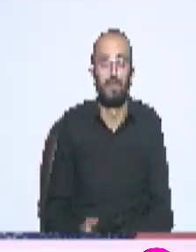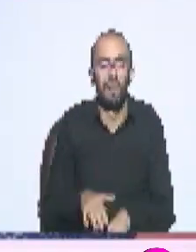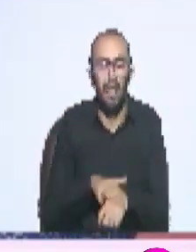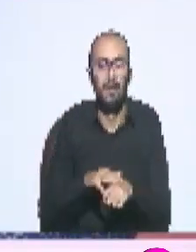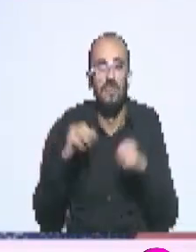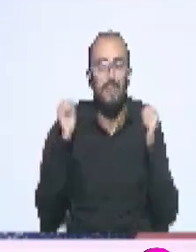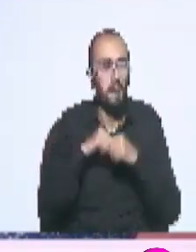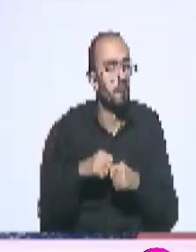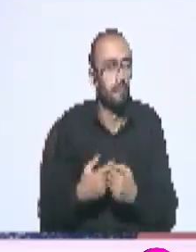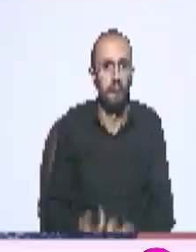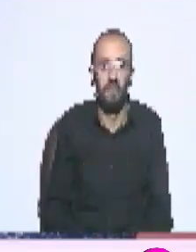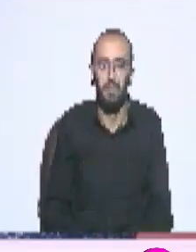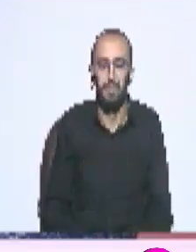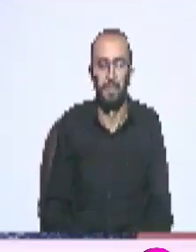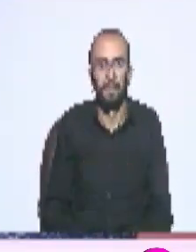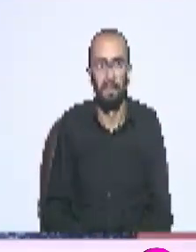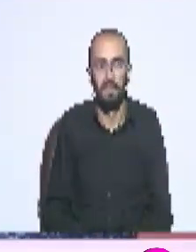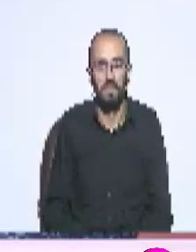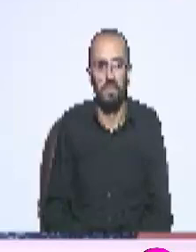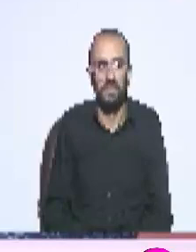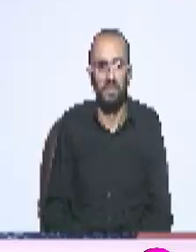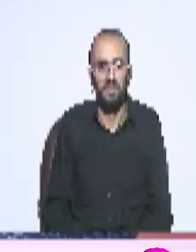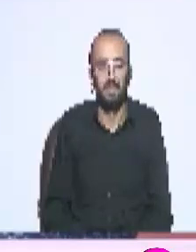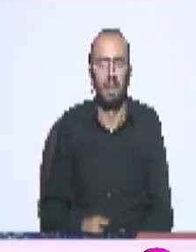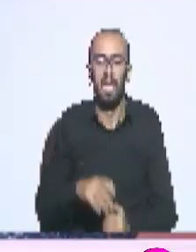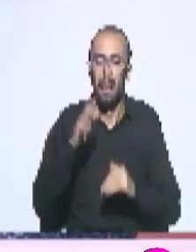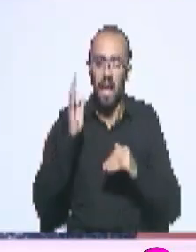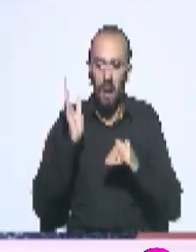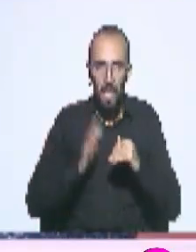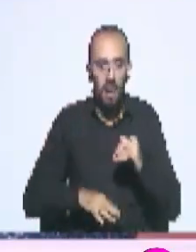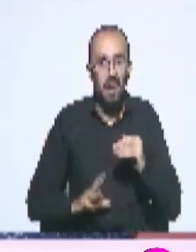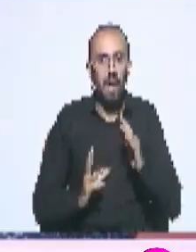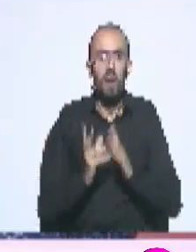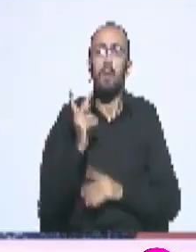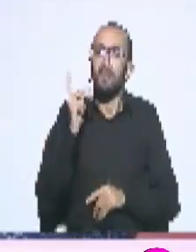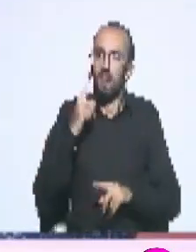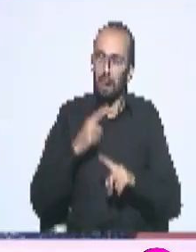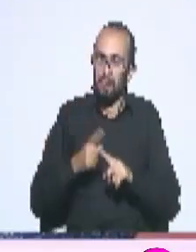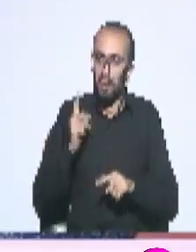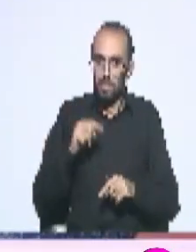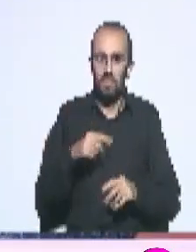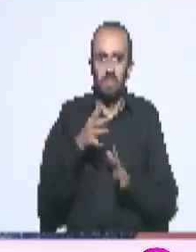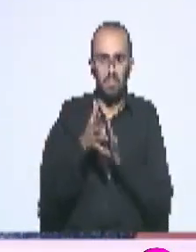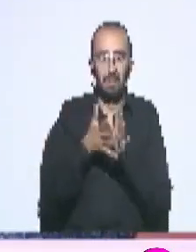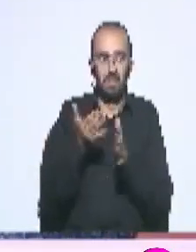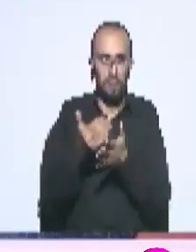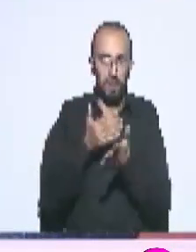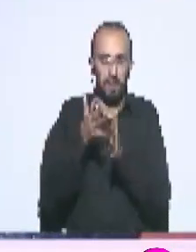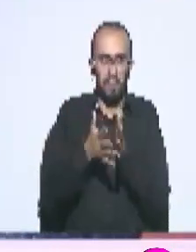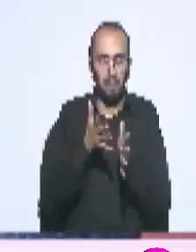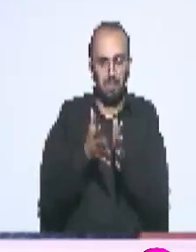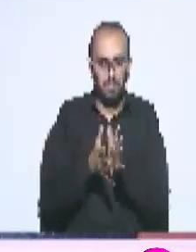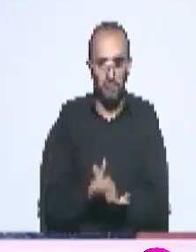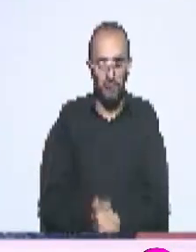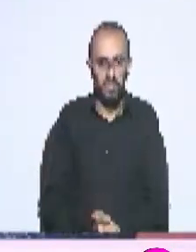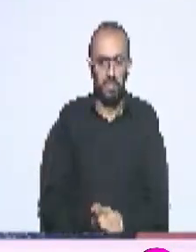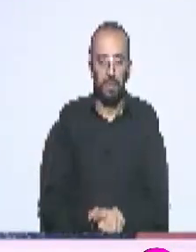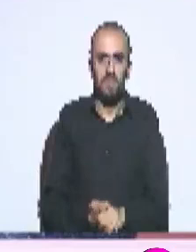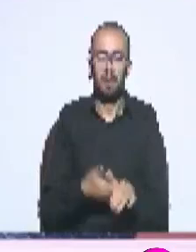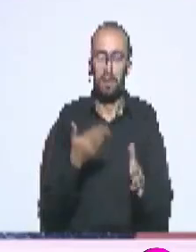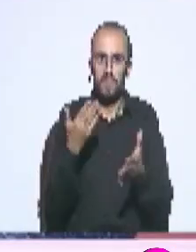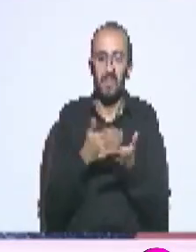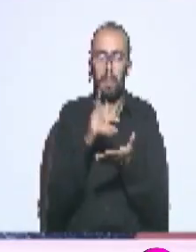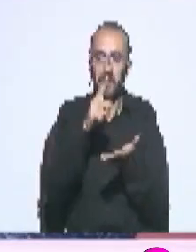شعور بالذنب اسبابها في في التربيه وفي النشاه برده ودي قلناها كتير النهارده لانها حقيقه